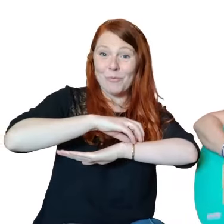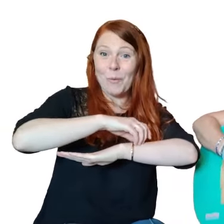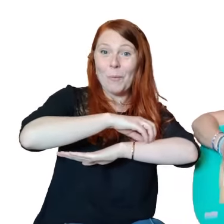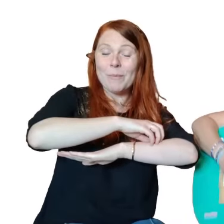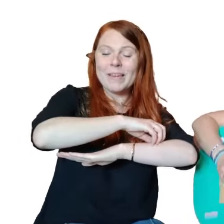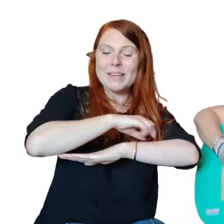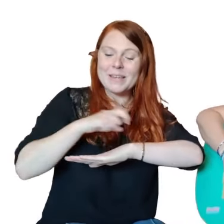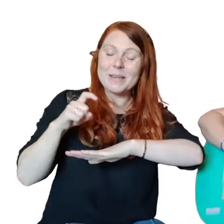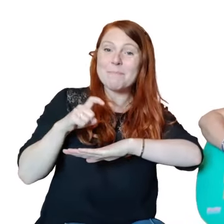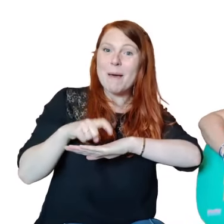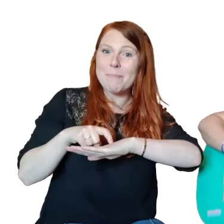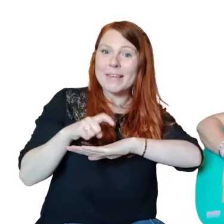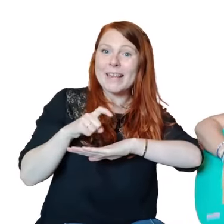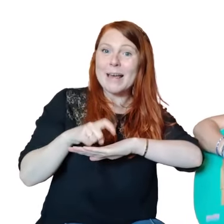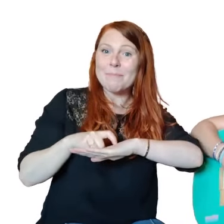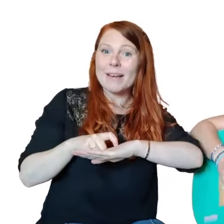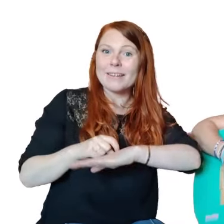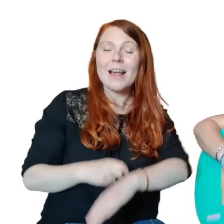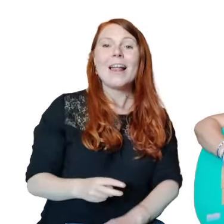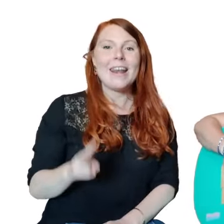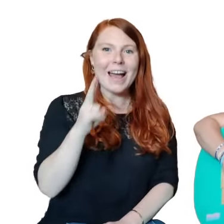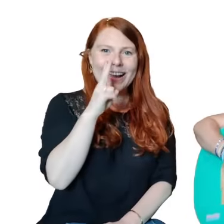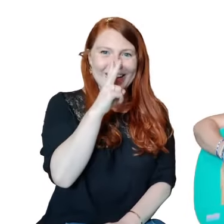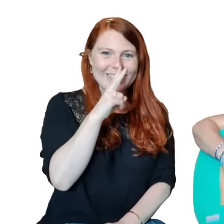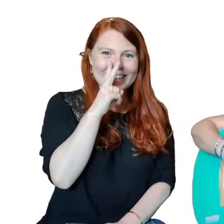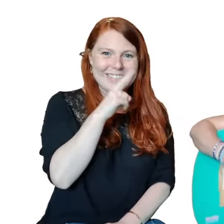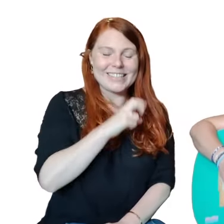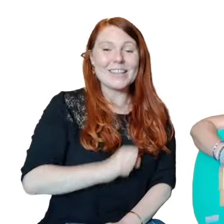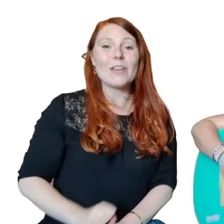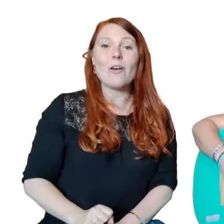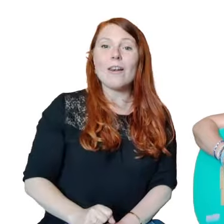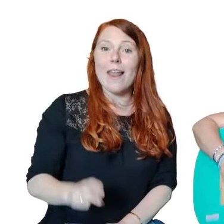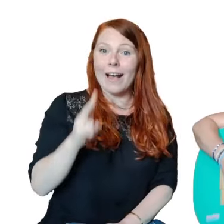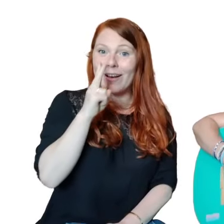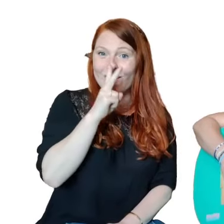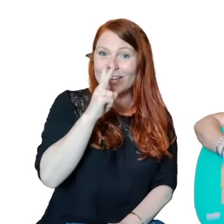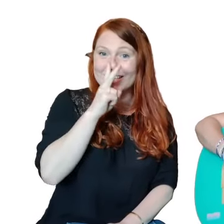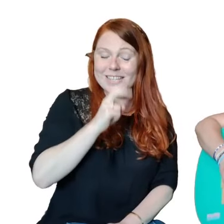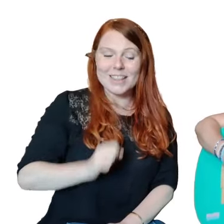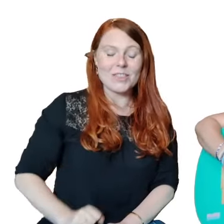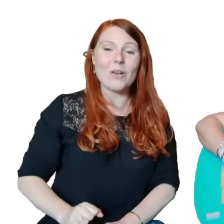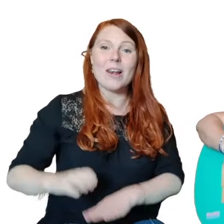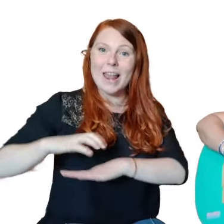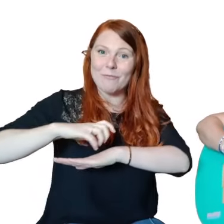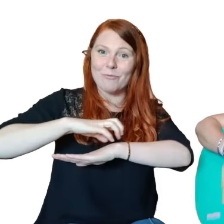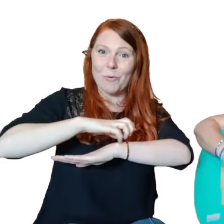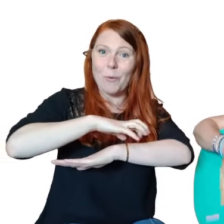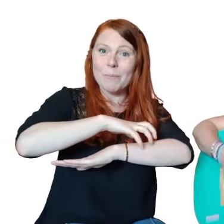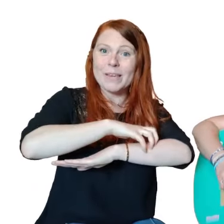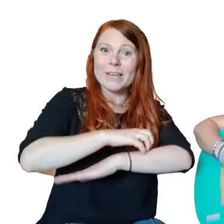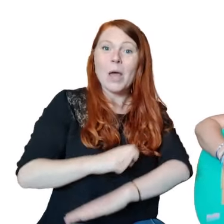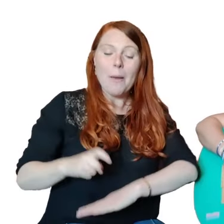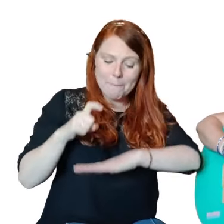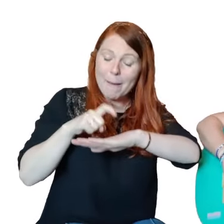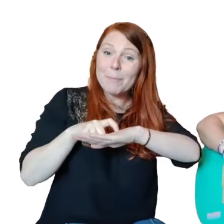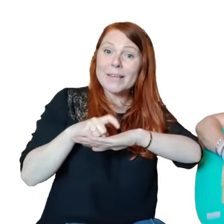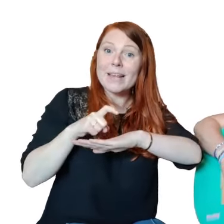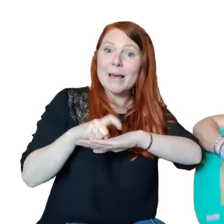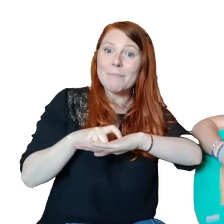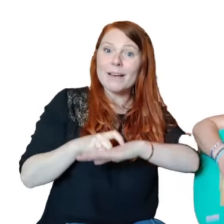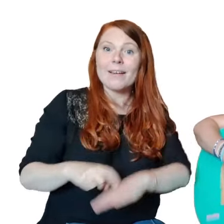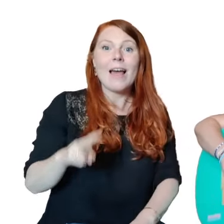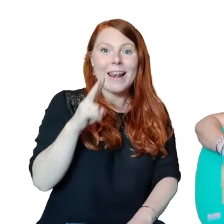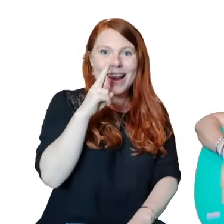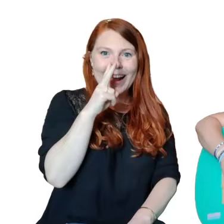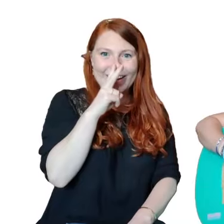La fourmi m'a piqué la main. La coquine, la coquine, la fourmi m'a piqué